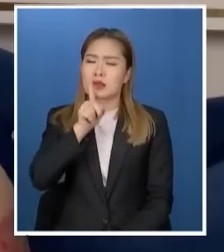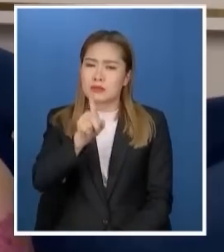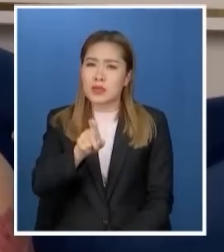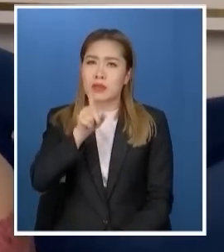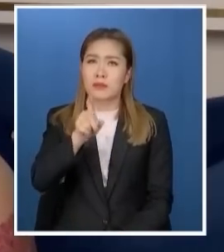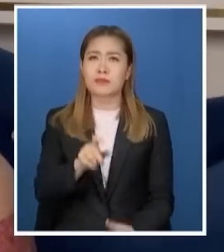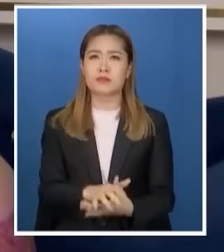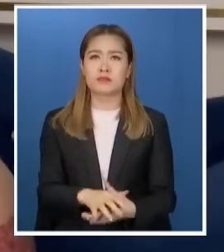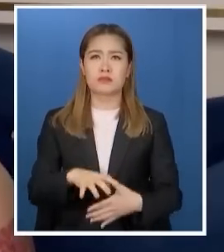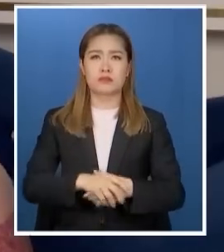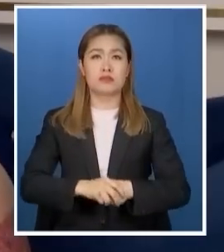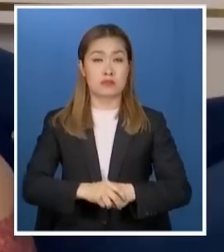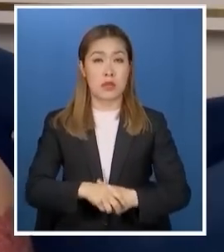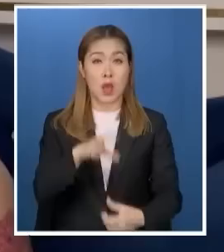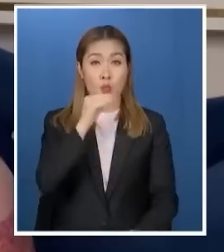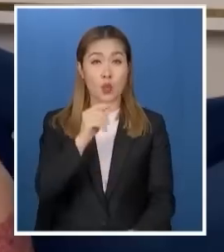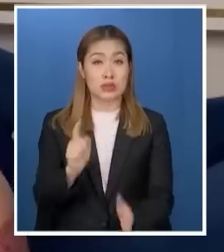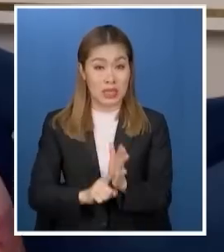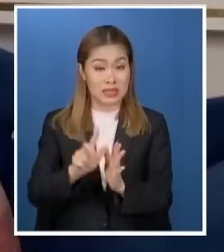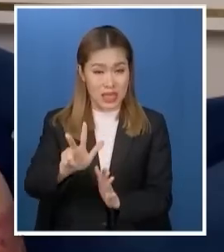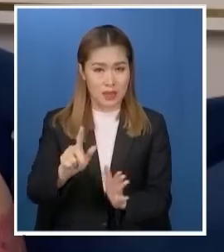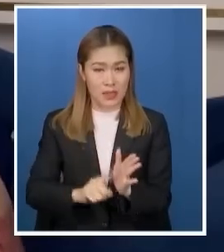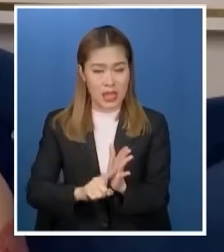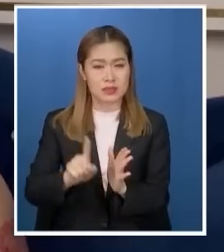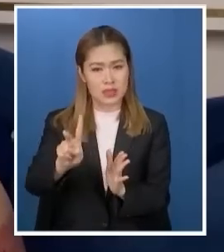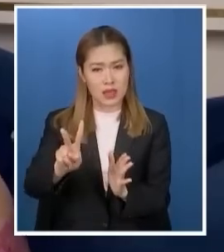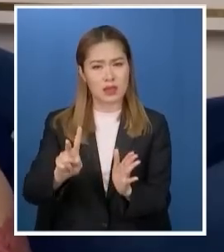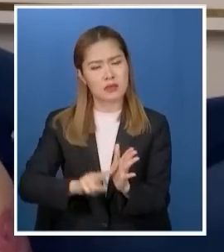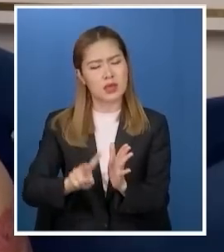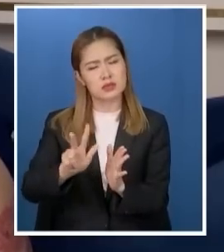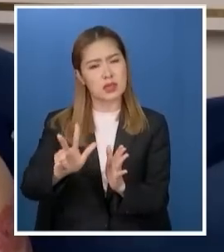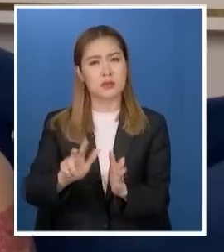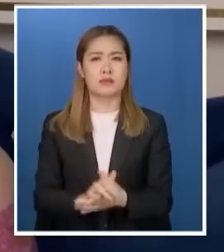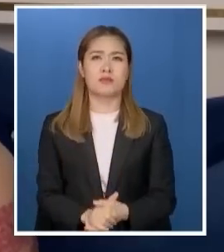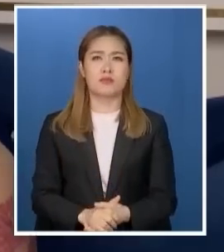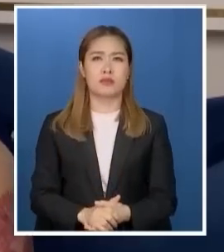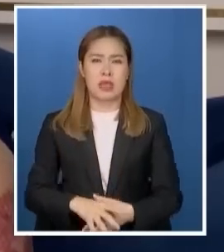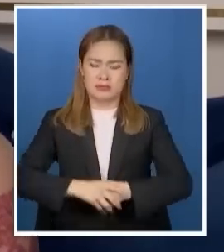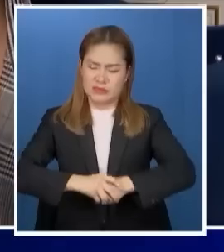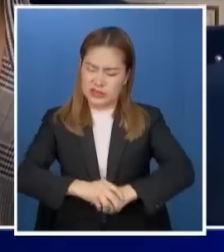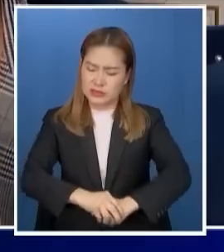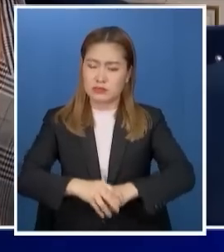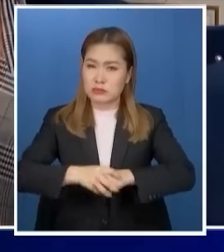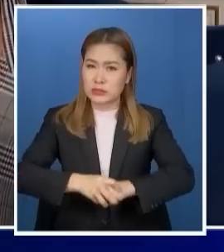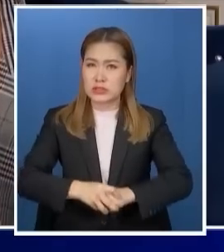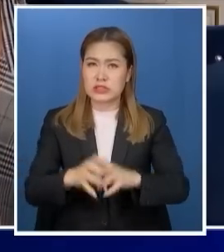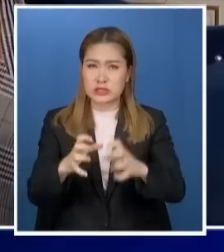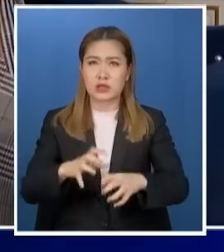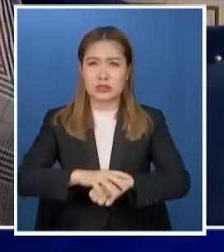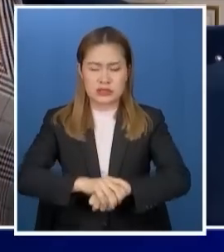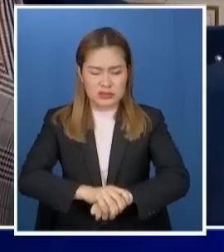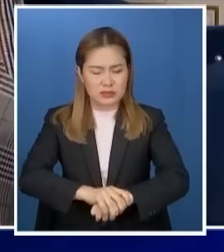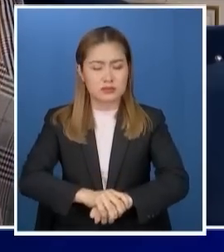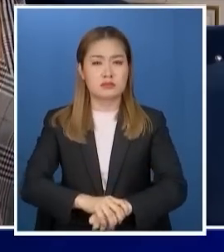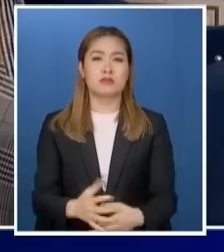น้องบีบมือหนูพูดอย่างนี้ย้ำ3ครั้งนะ 3-4 ครั้งได้จนน้องบีบมือหนูแบบแรงม